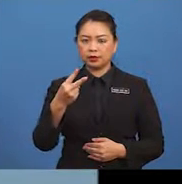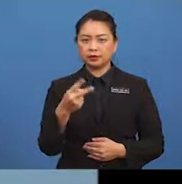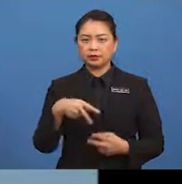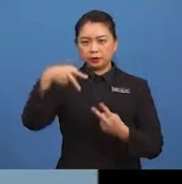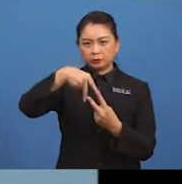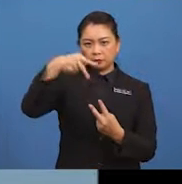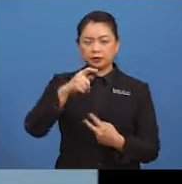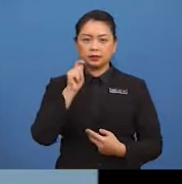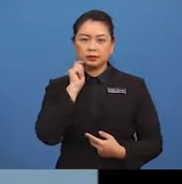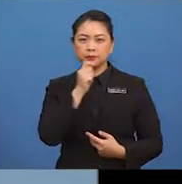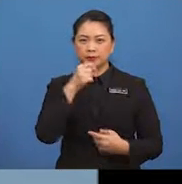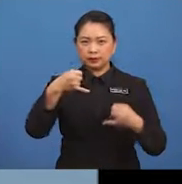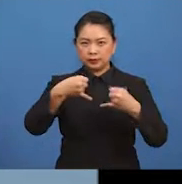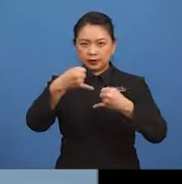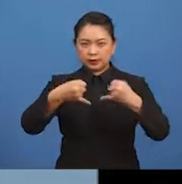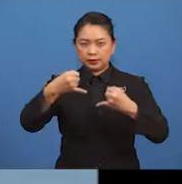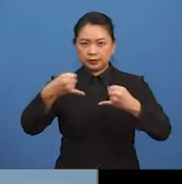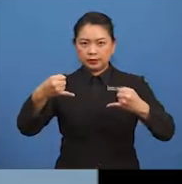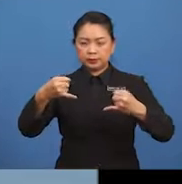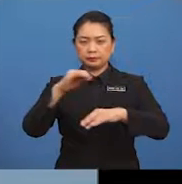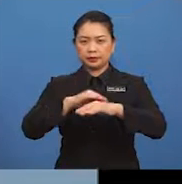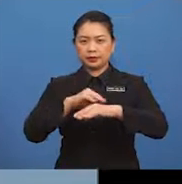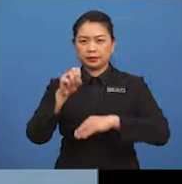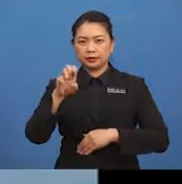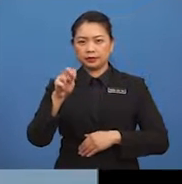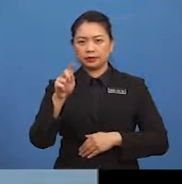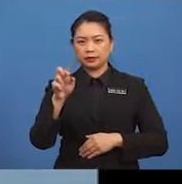itu terikat pada sentroma.